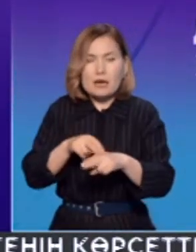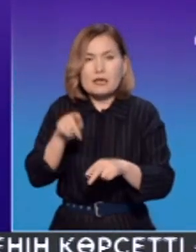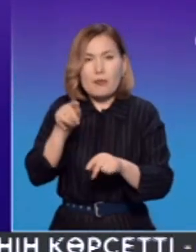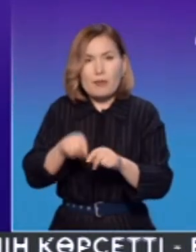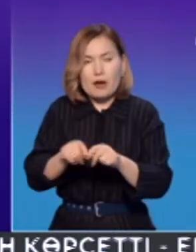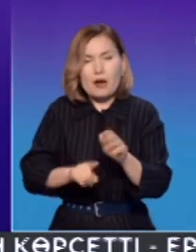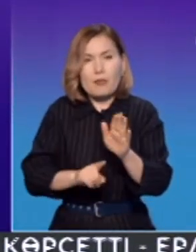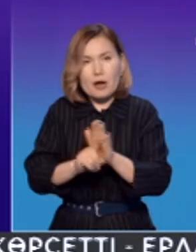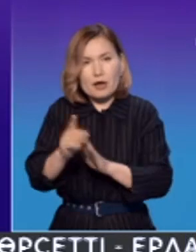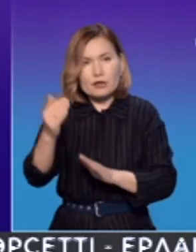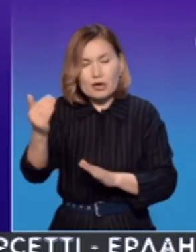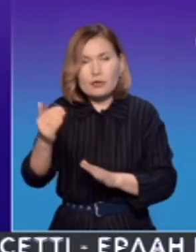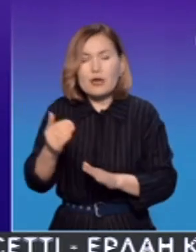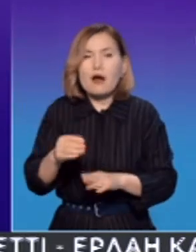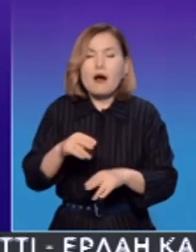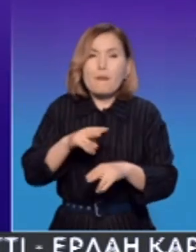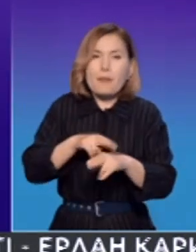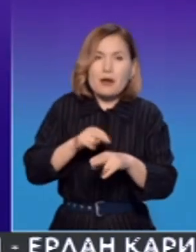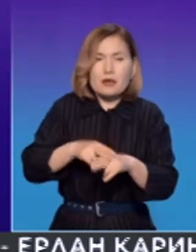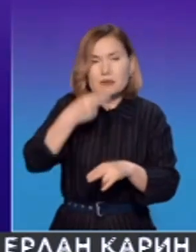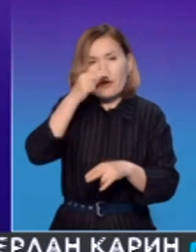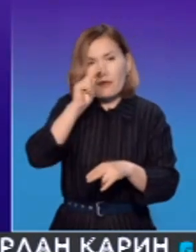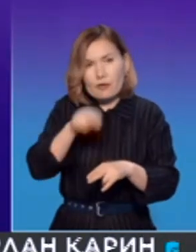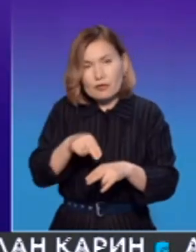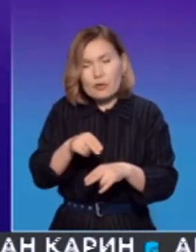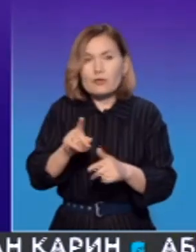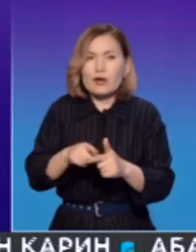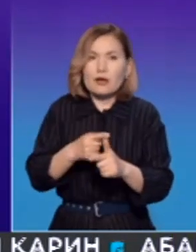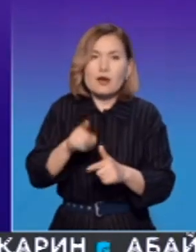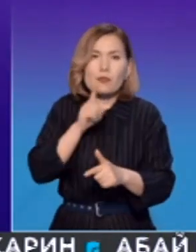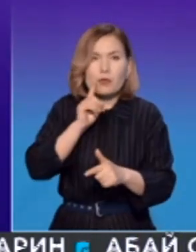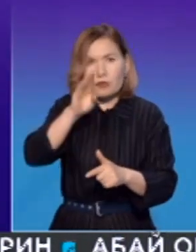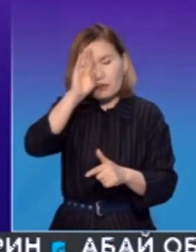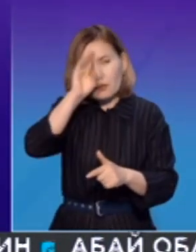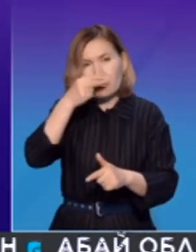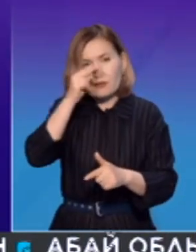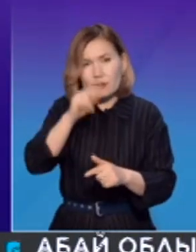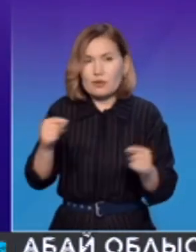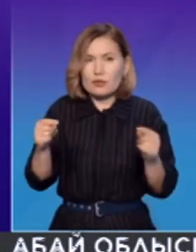істің толық мән-жайын анықтау үшін барлық қажетті жедел тергеу іс-шараларын жүргізуде.